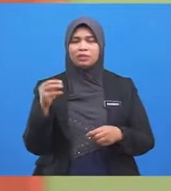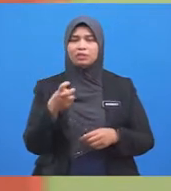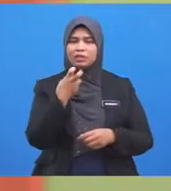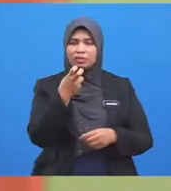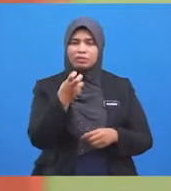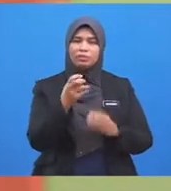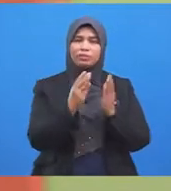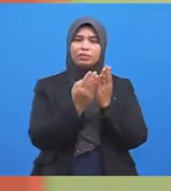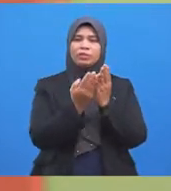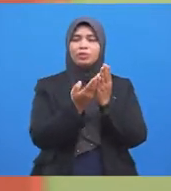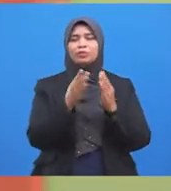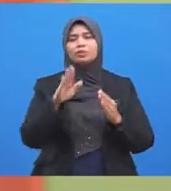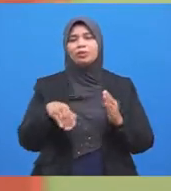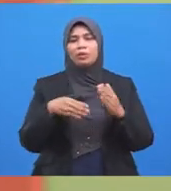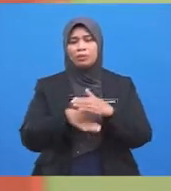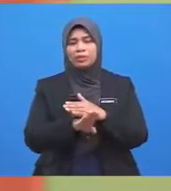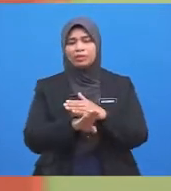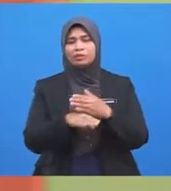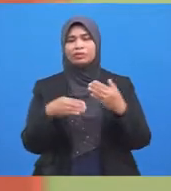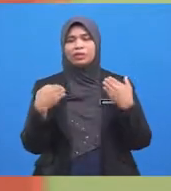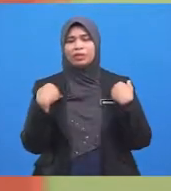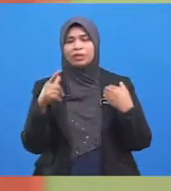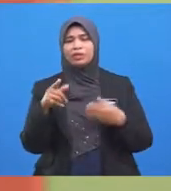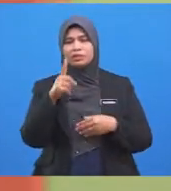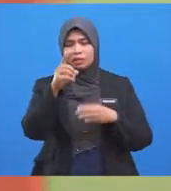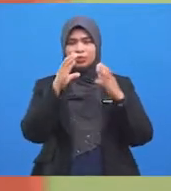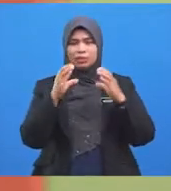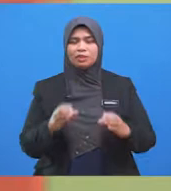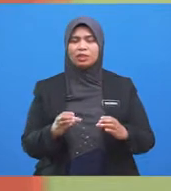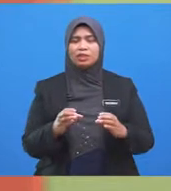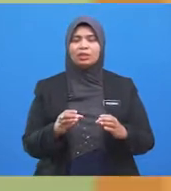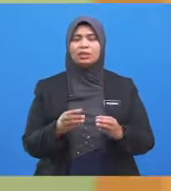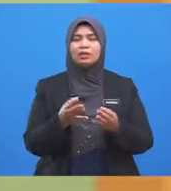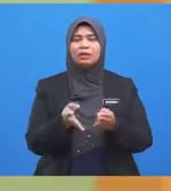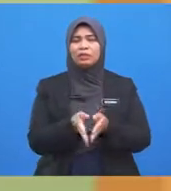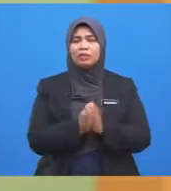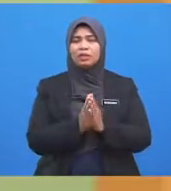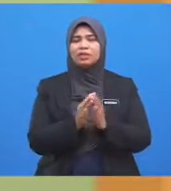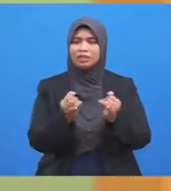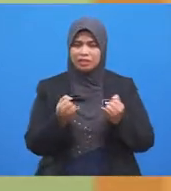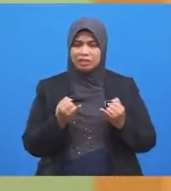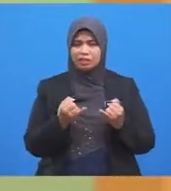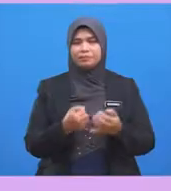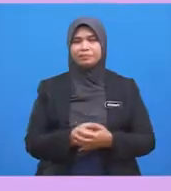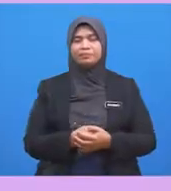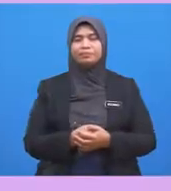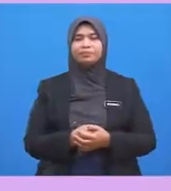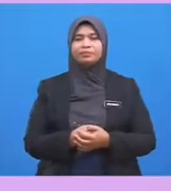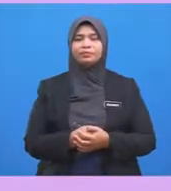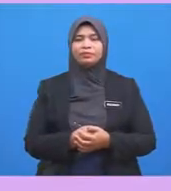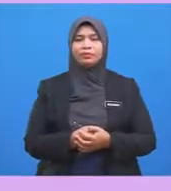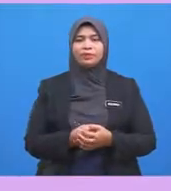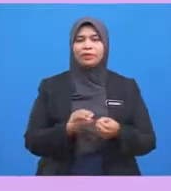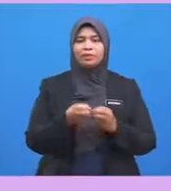sebelum masuk merupakan salah satu cara meminta keizinan.